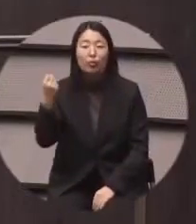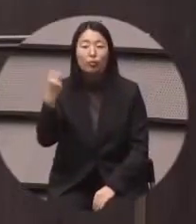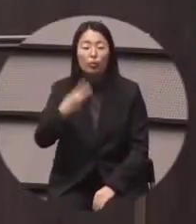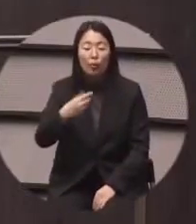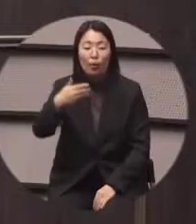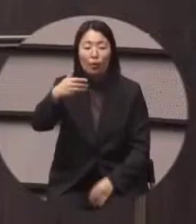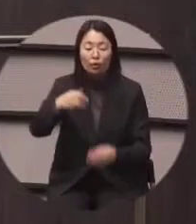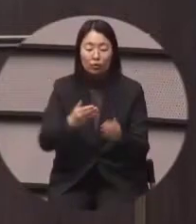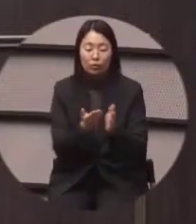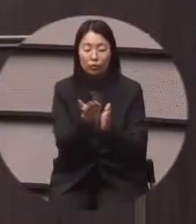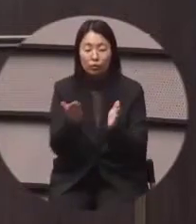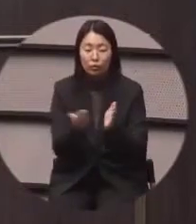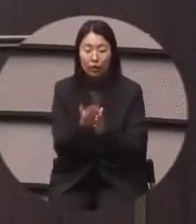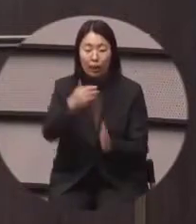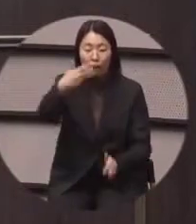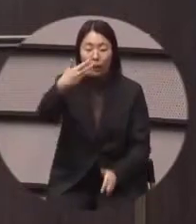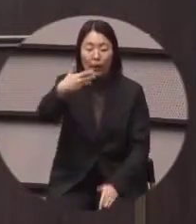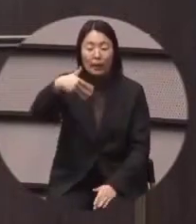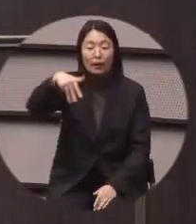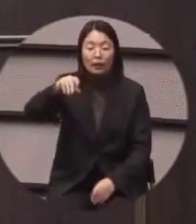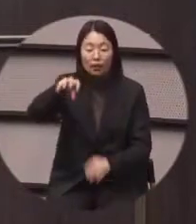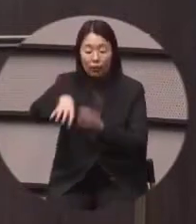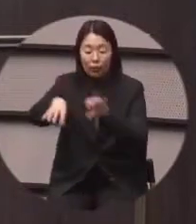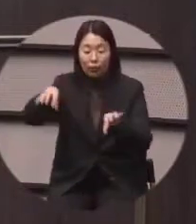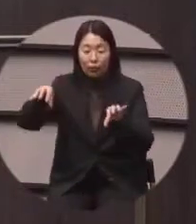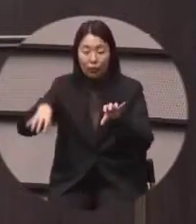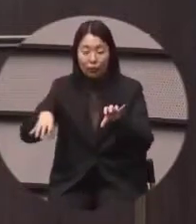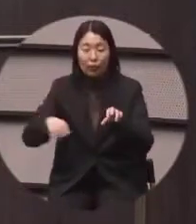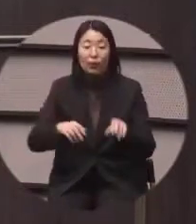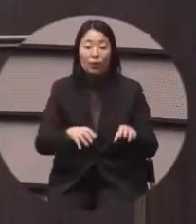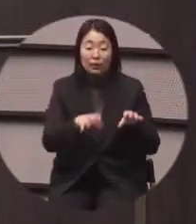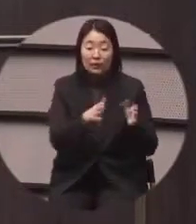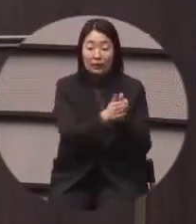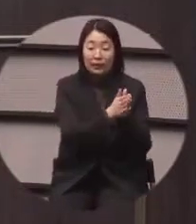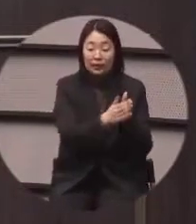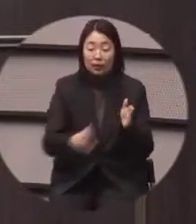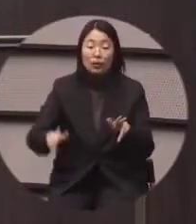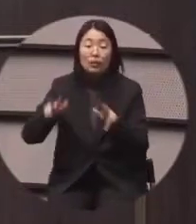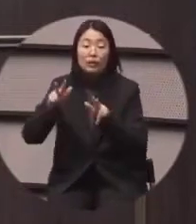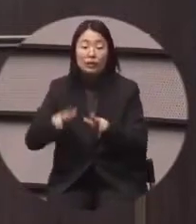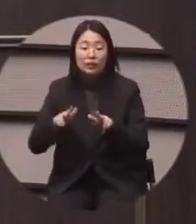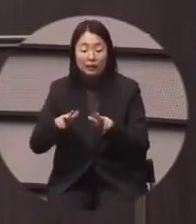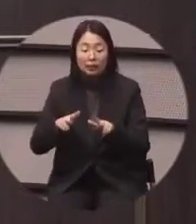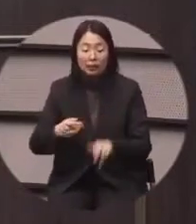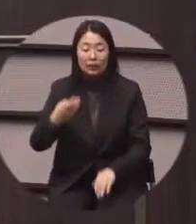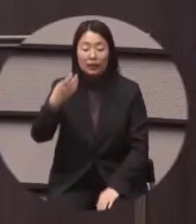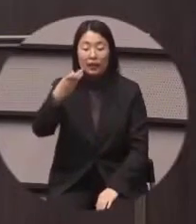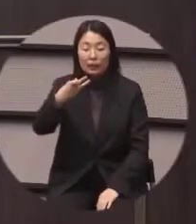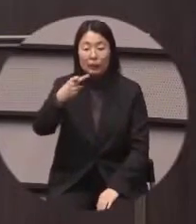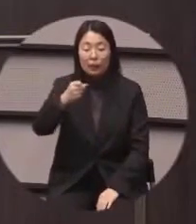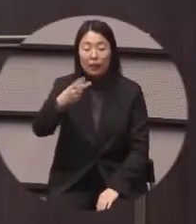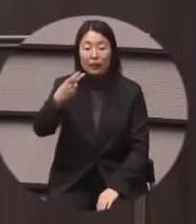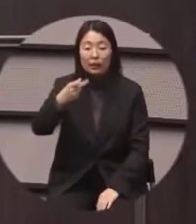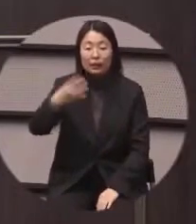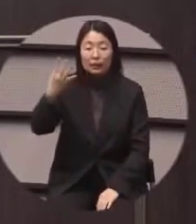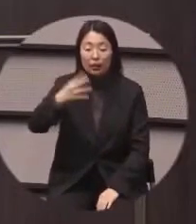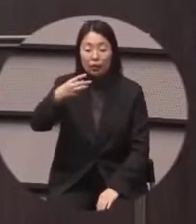8개소 규모였던 상수도 시설이 현재 정수장 12만 4천 톤,